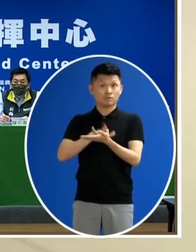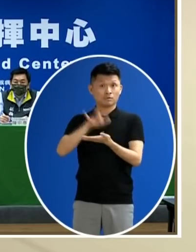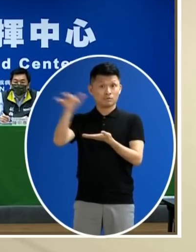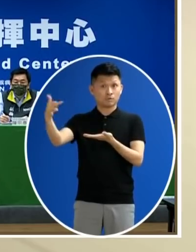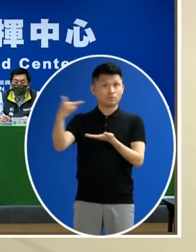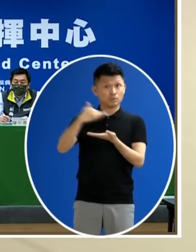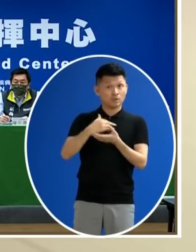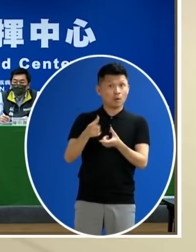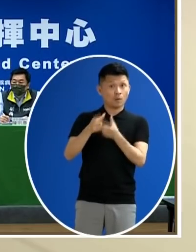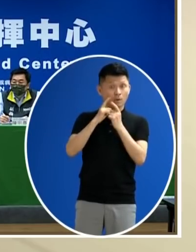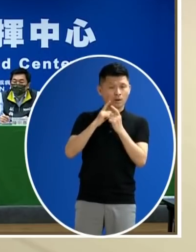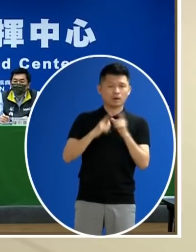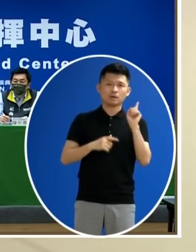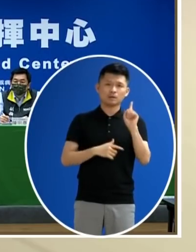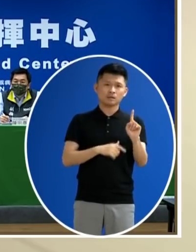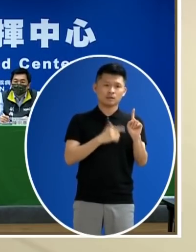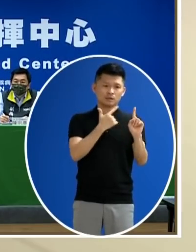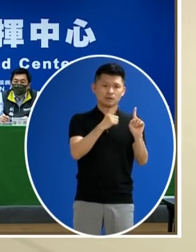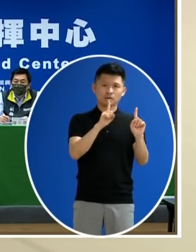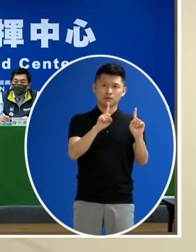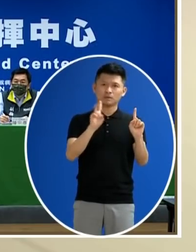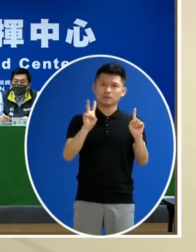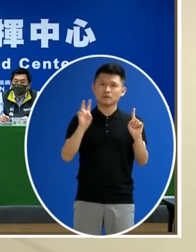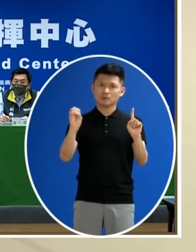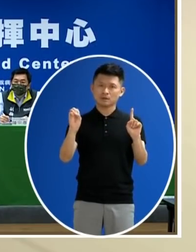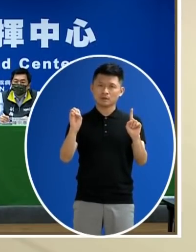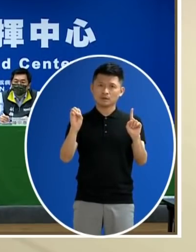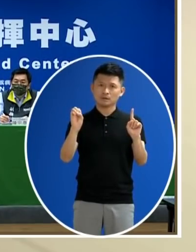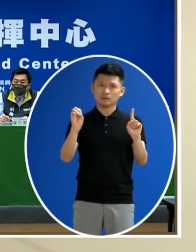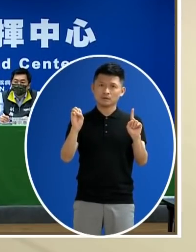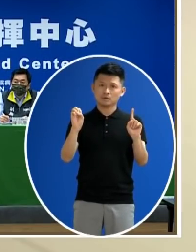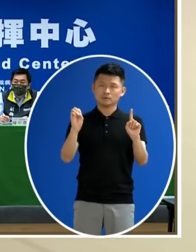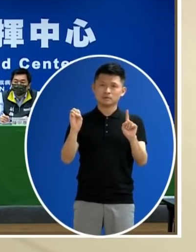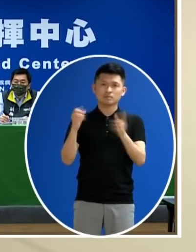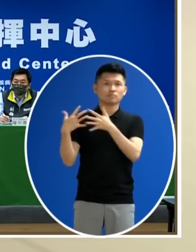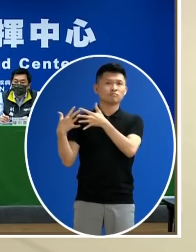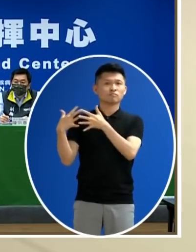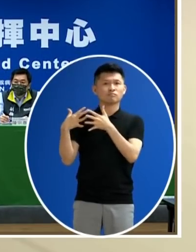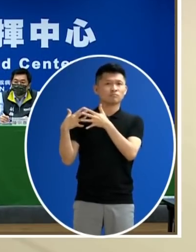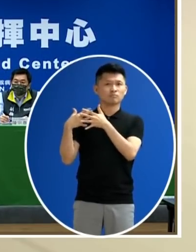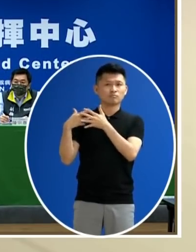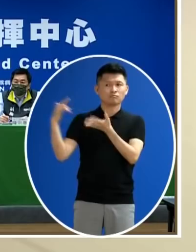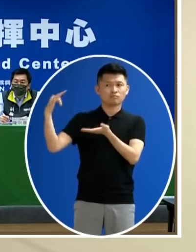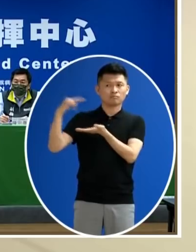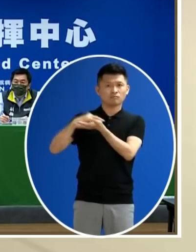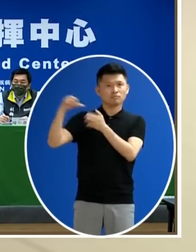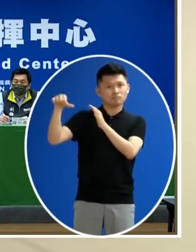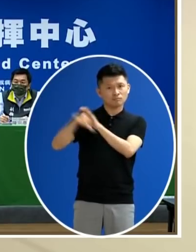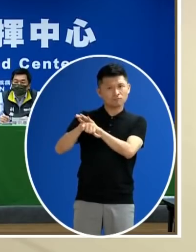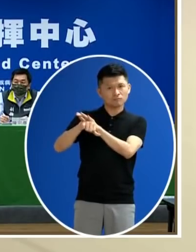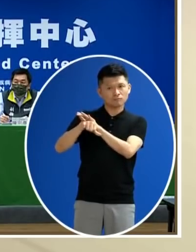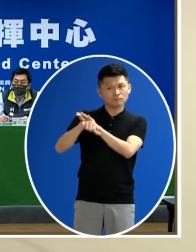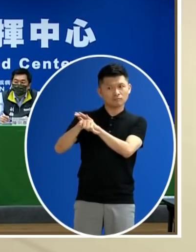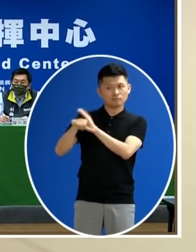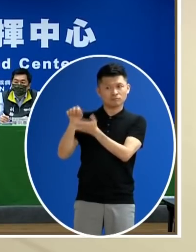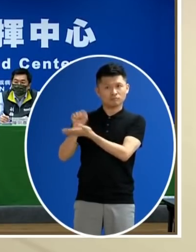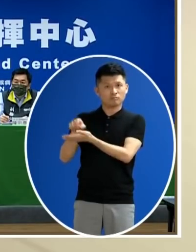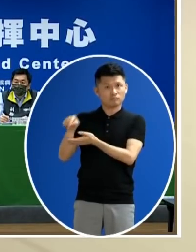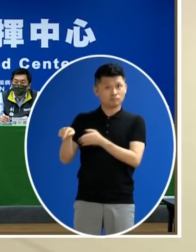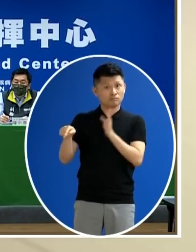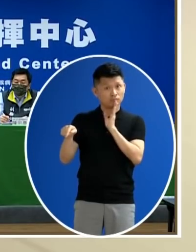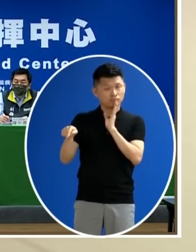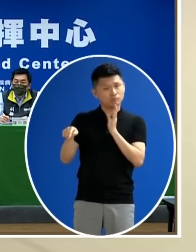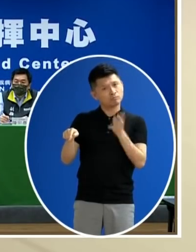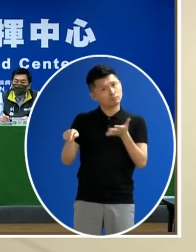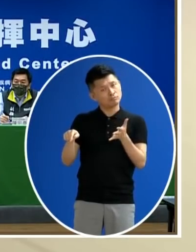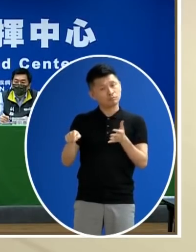湾的吗？那为什么16120是归在从美国入境呢？然后另外想要再请